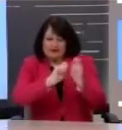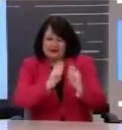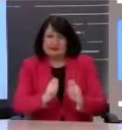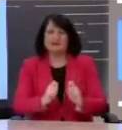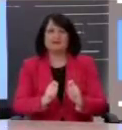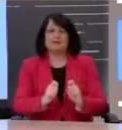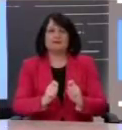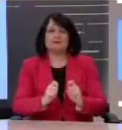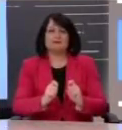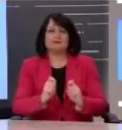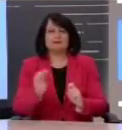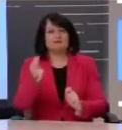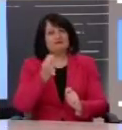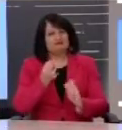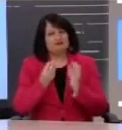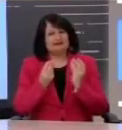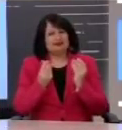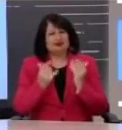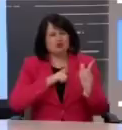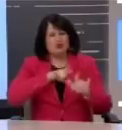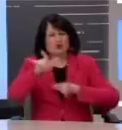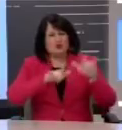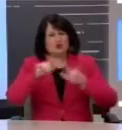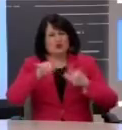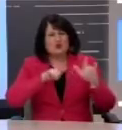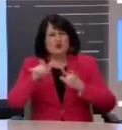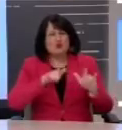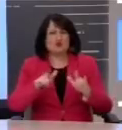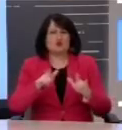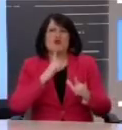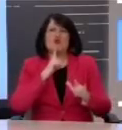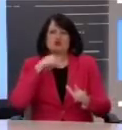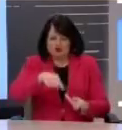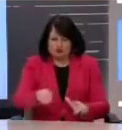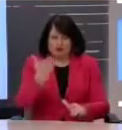λένε, διαλειτουργικά με τα μαχητικά πέμπτης γενιάς.